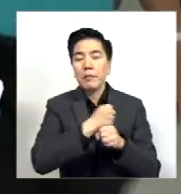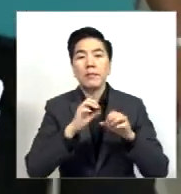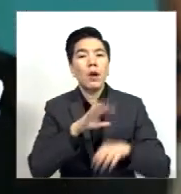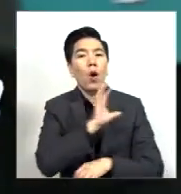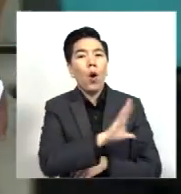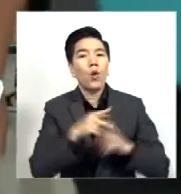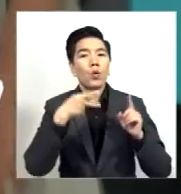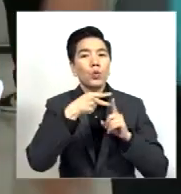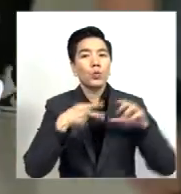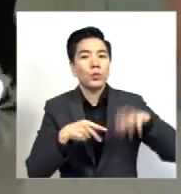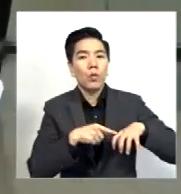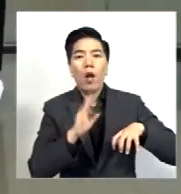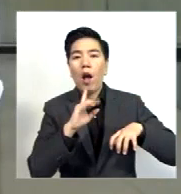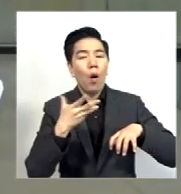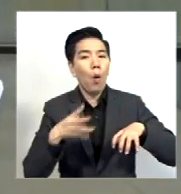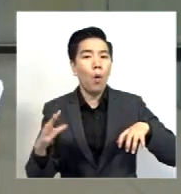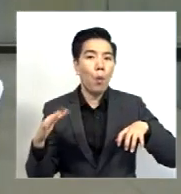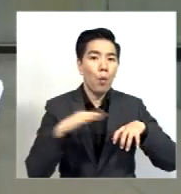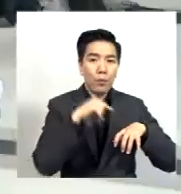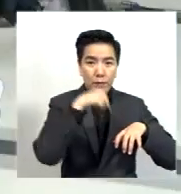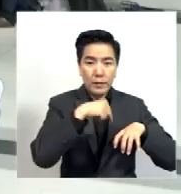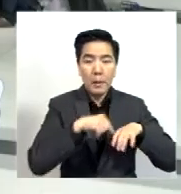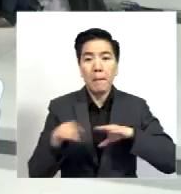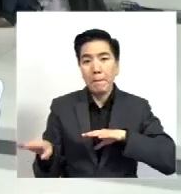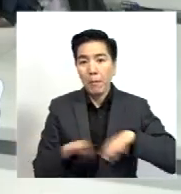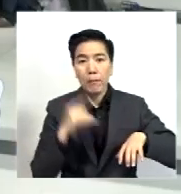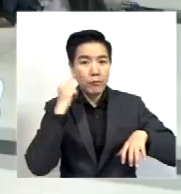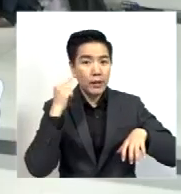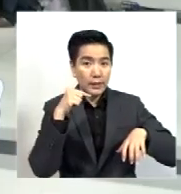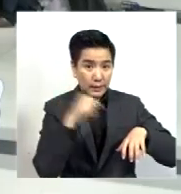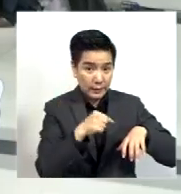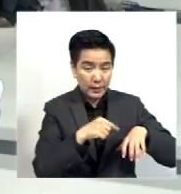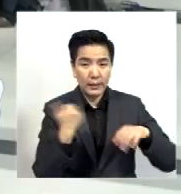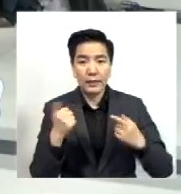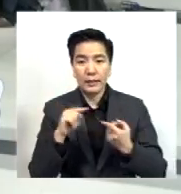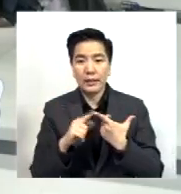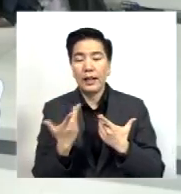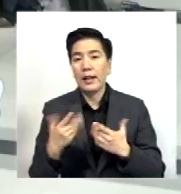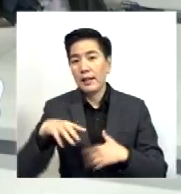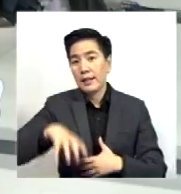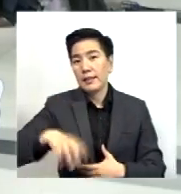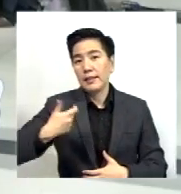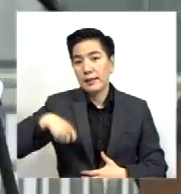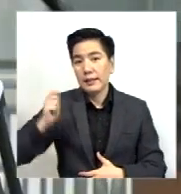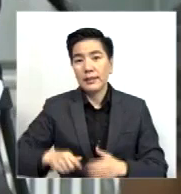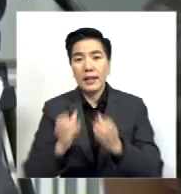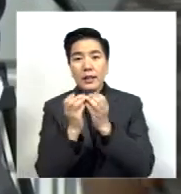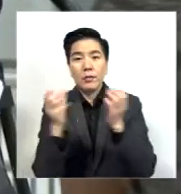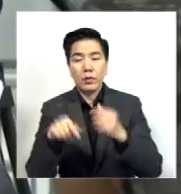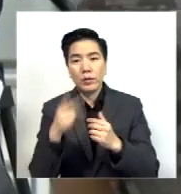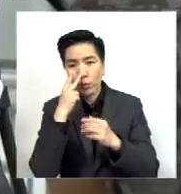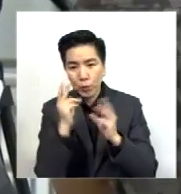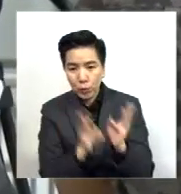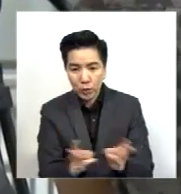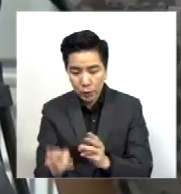ใหม่เพื่อที่จะรอฟังคำวินิจฉัยของศาลพร้อมกันรอบศาลรัฐธรรมนูญนะคะก็มีการวางมาตรการรักษา